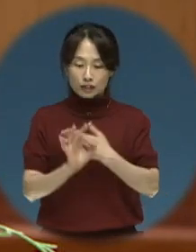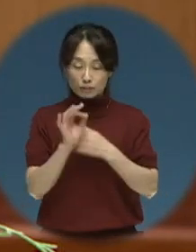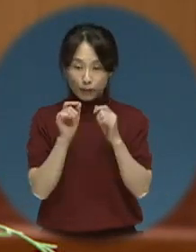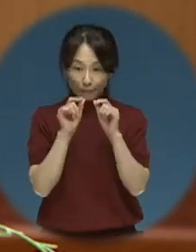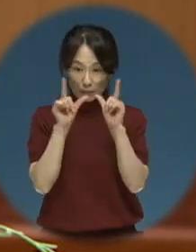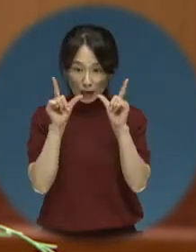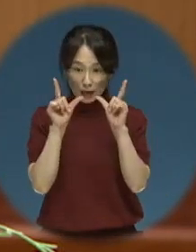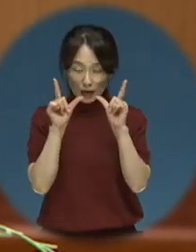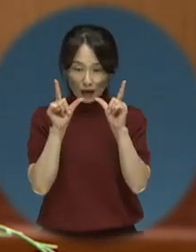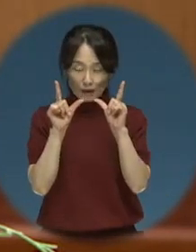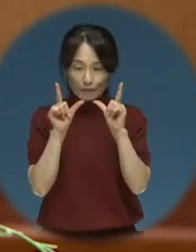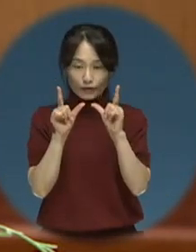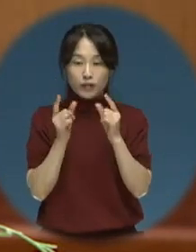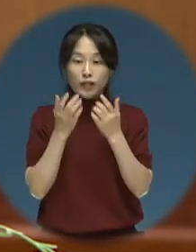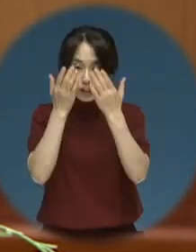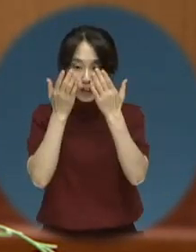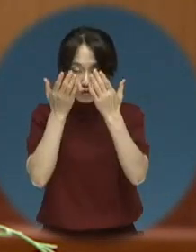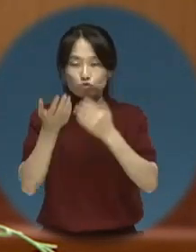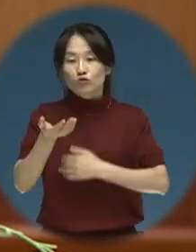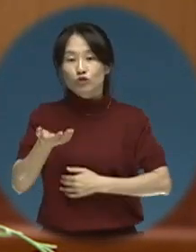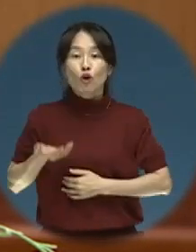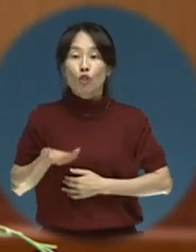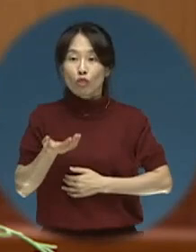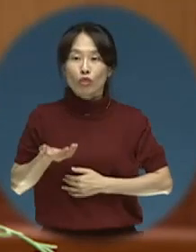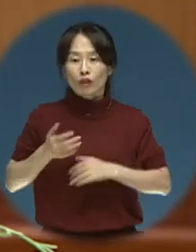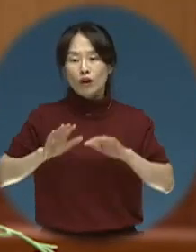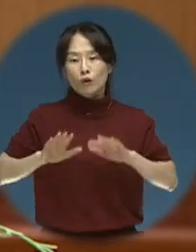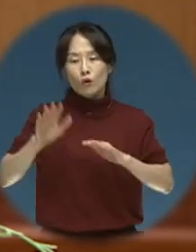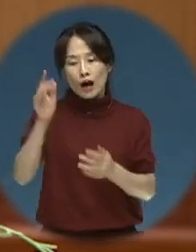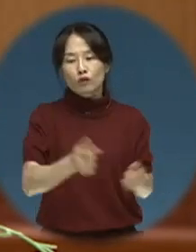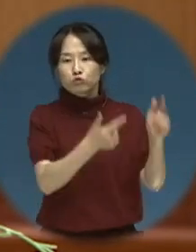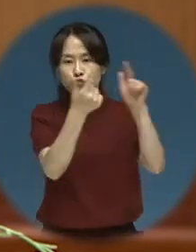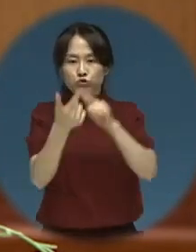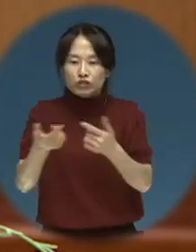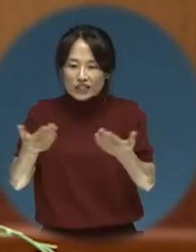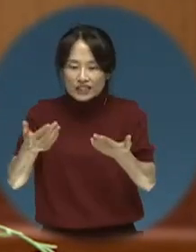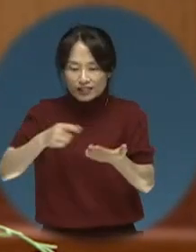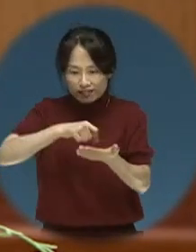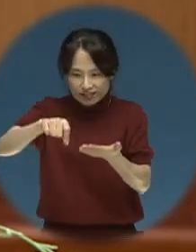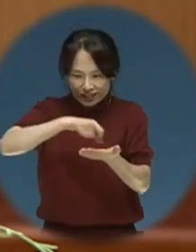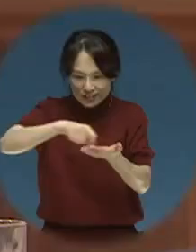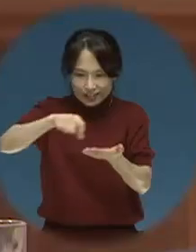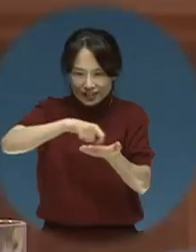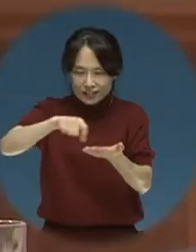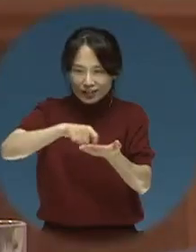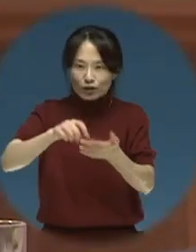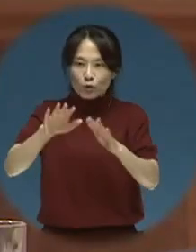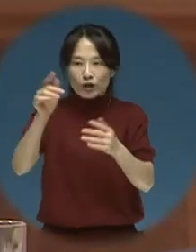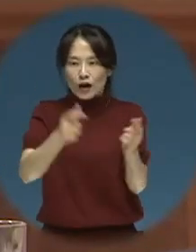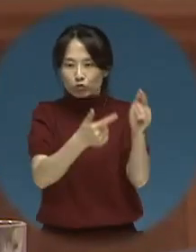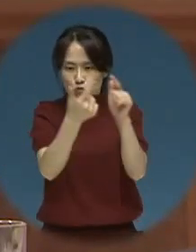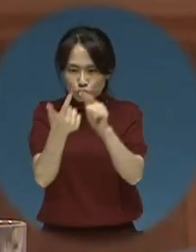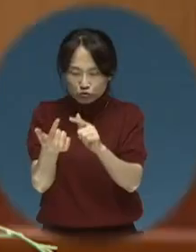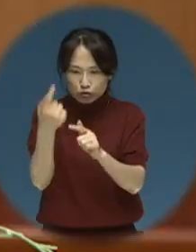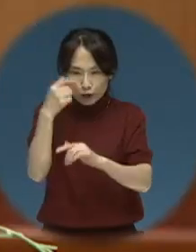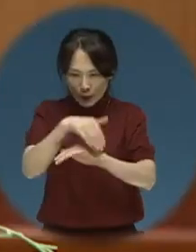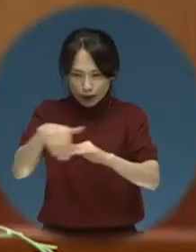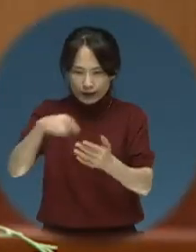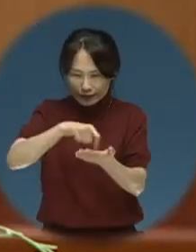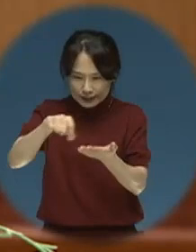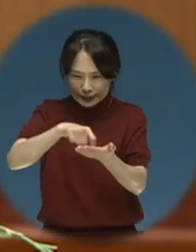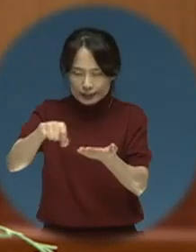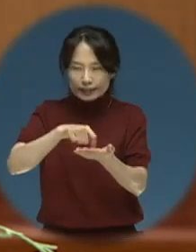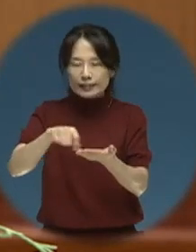일어나서 세수도 하기 전에 오늘 이제 할 일을 딱 몇 개 적습니다. 오늘 하는 일. 계획표. 네, 예.